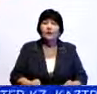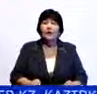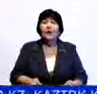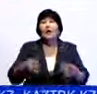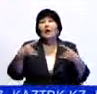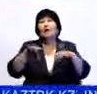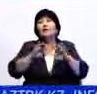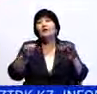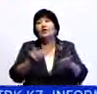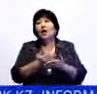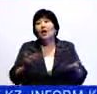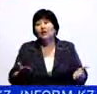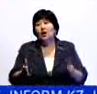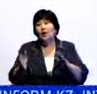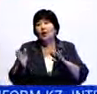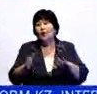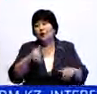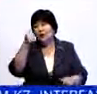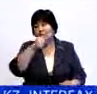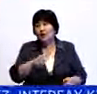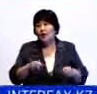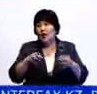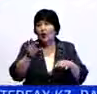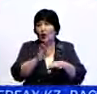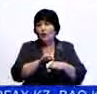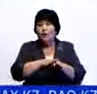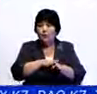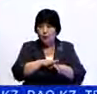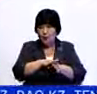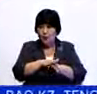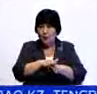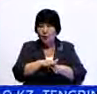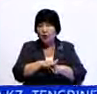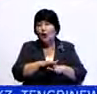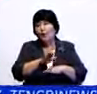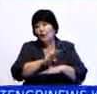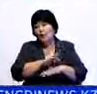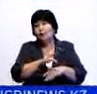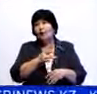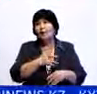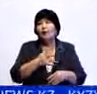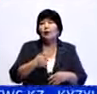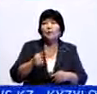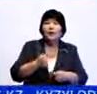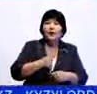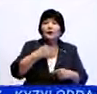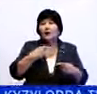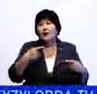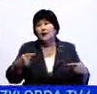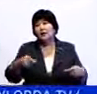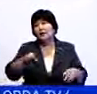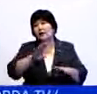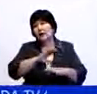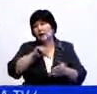Эфирде жаңалықтар. Өткен жылы қауіпті індет толқыны өлім түгіл өкпеге қимайтын талай асылдарды арамыздан